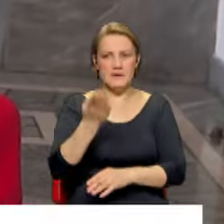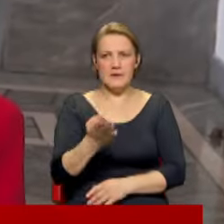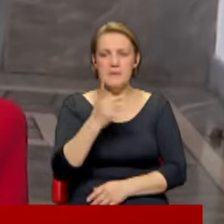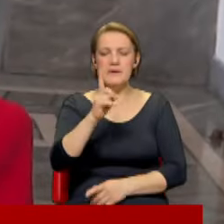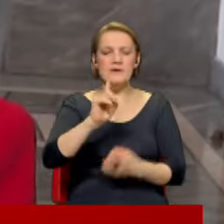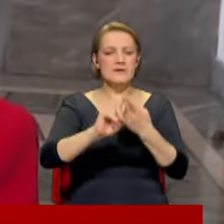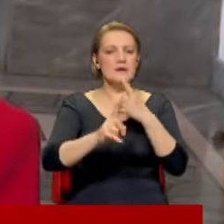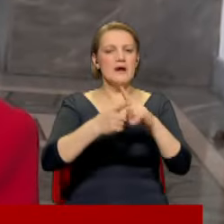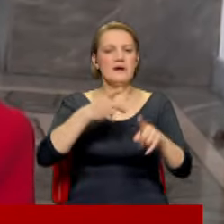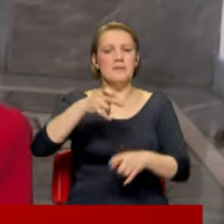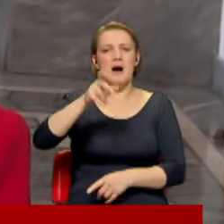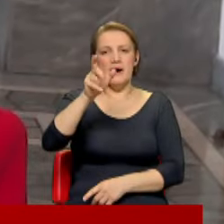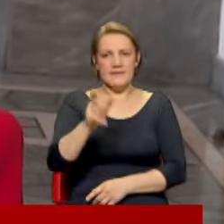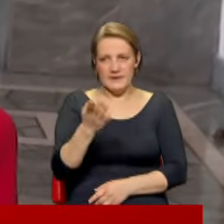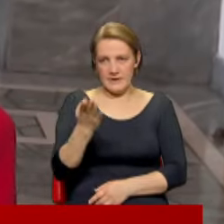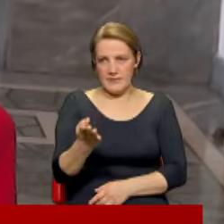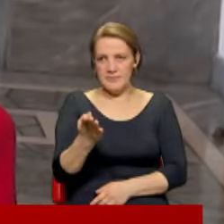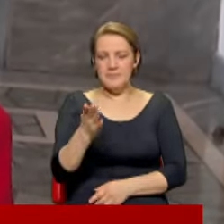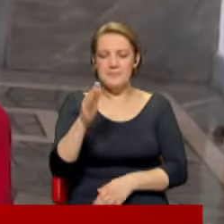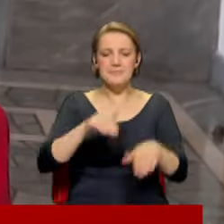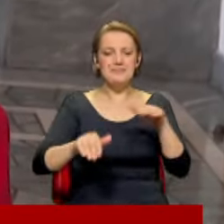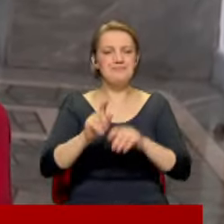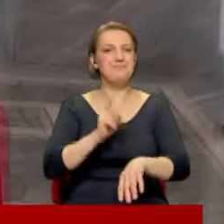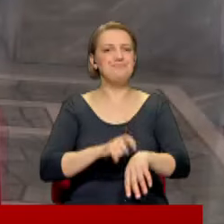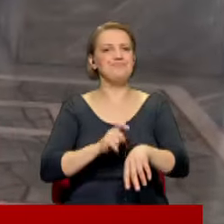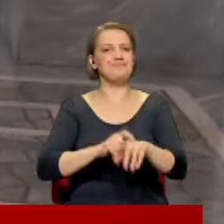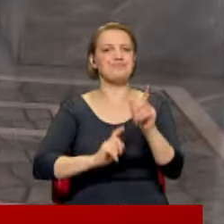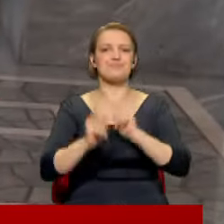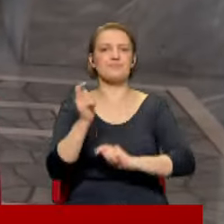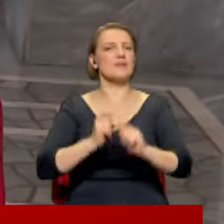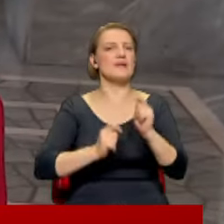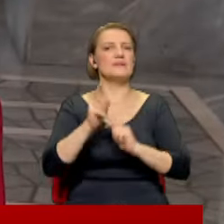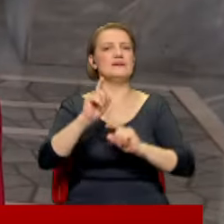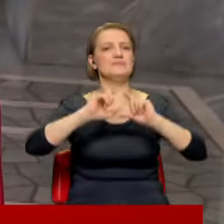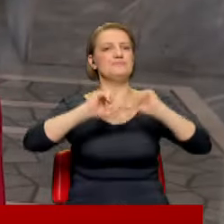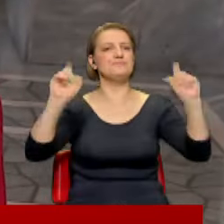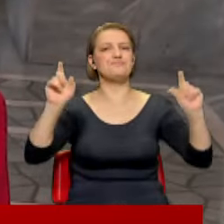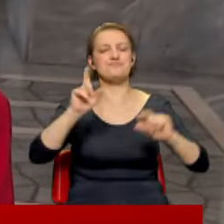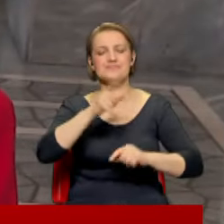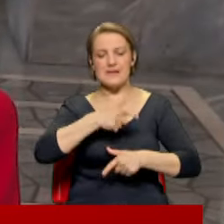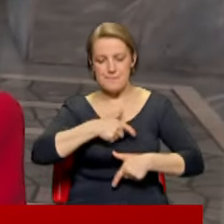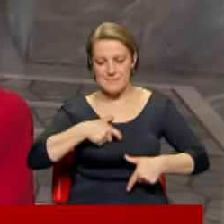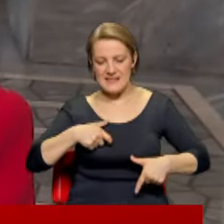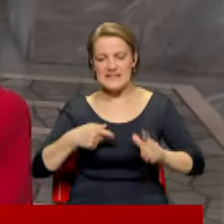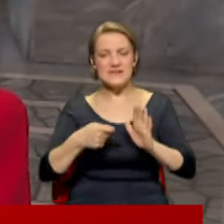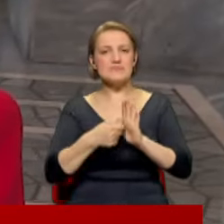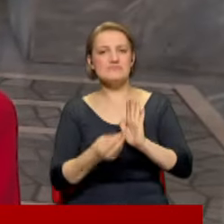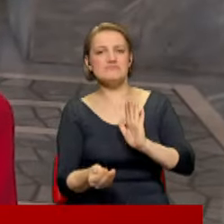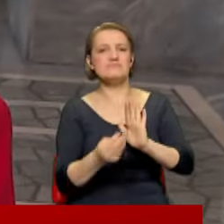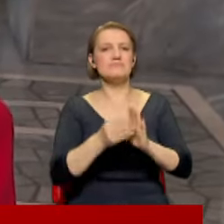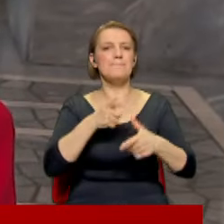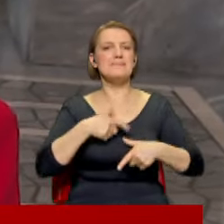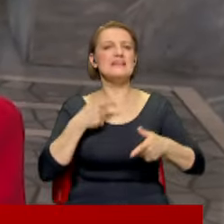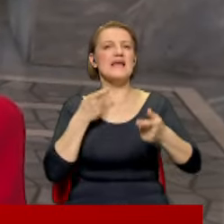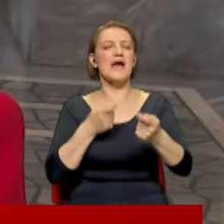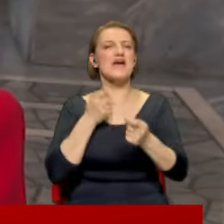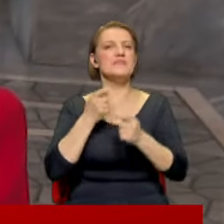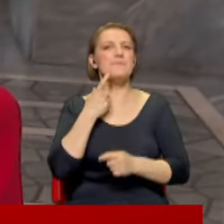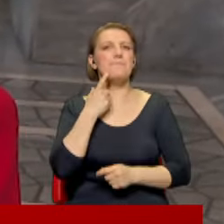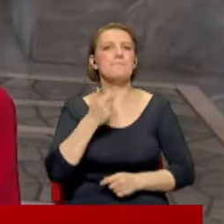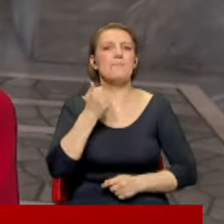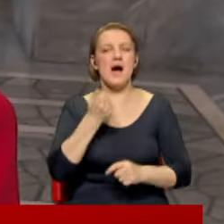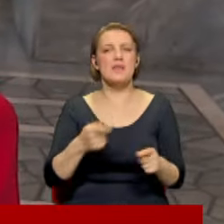Bir siyasi partinin seçim zamanında kullanmış olduğu sloganı başında milli ibaresi bulunan Milli Eğitim